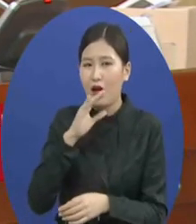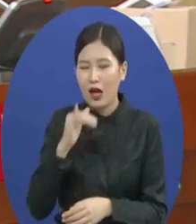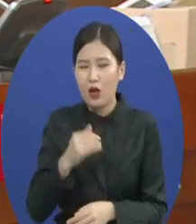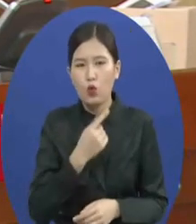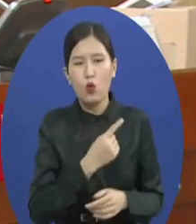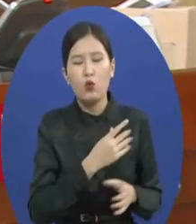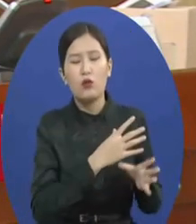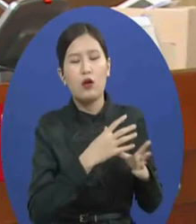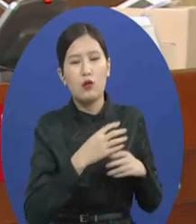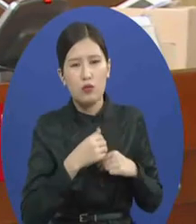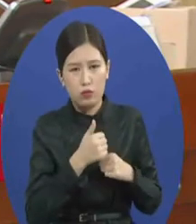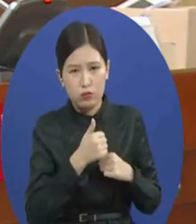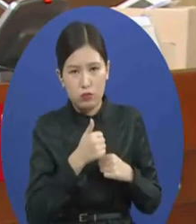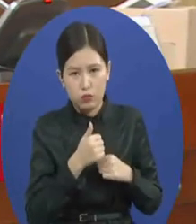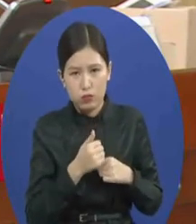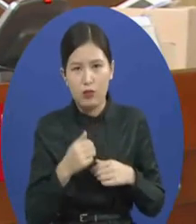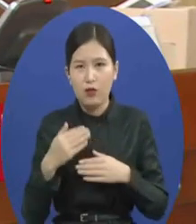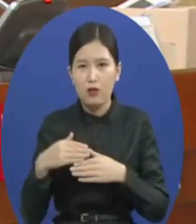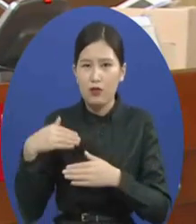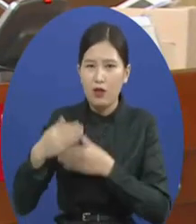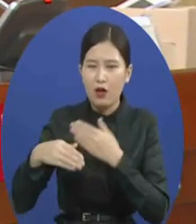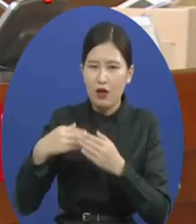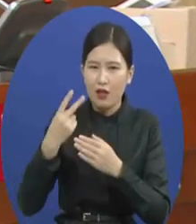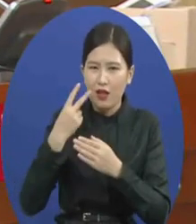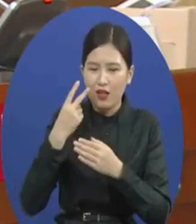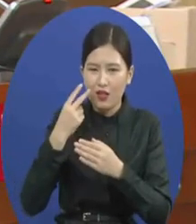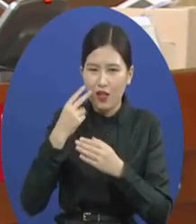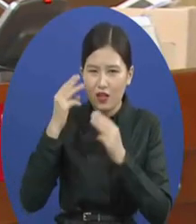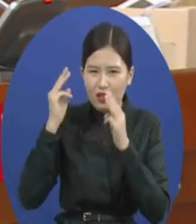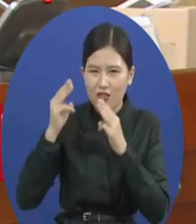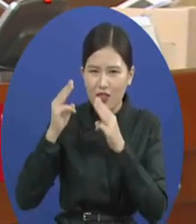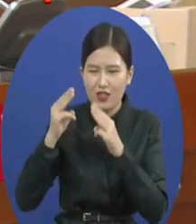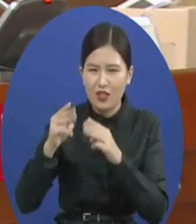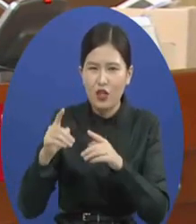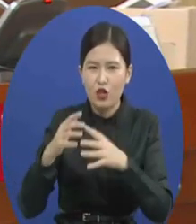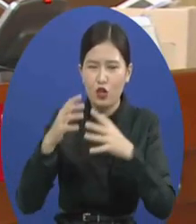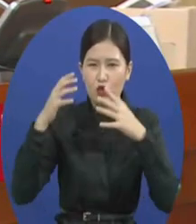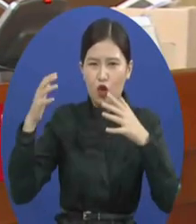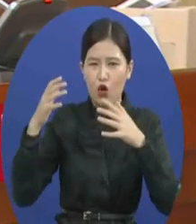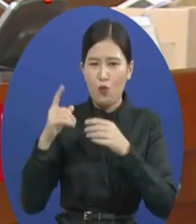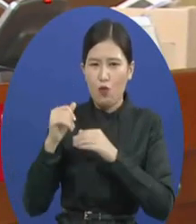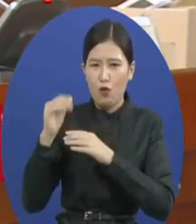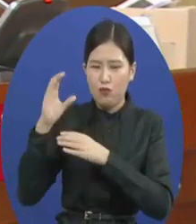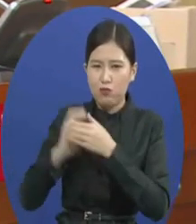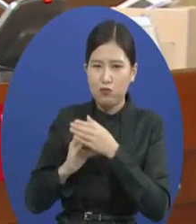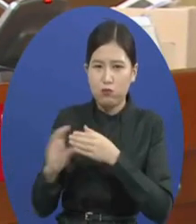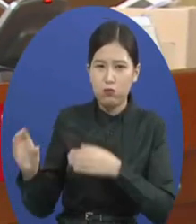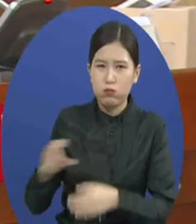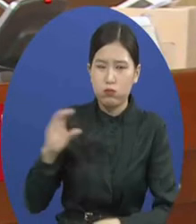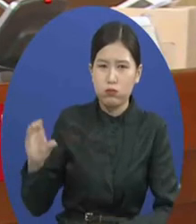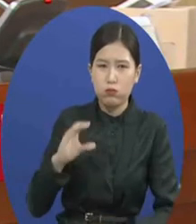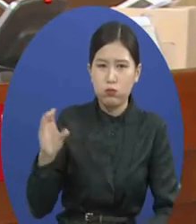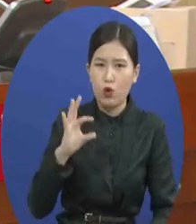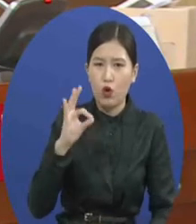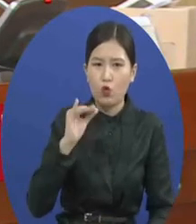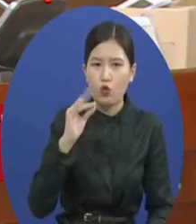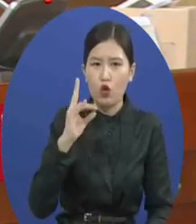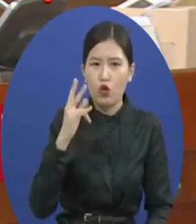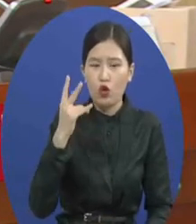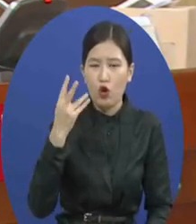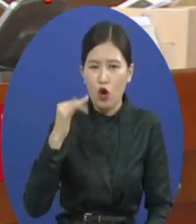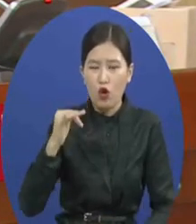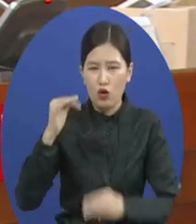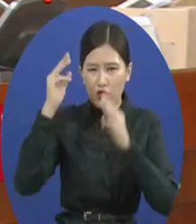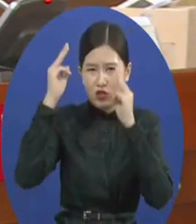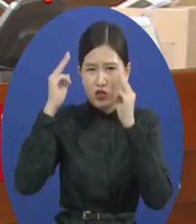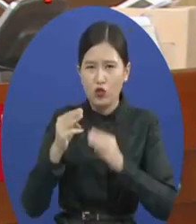энэ бол одоо бас цаашдаа шийдэгдээд ийм хэмжээний одоо томоохон хөрөнгө оруулалтын асуудлууд оюутлын төслөөс шууд шийдэгдэхэр одоо